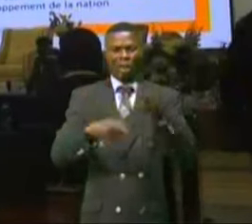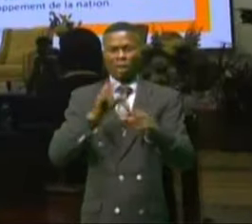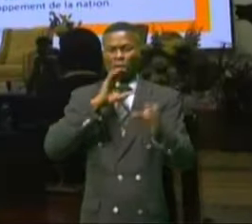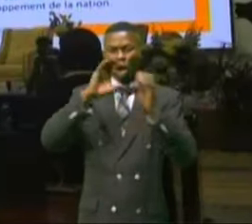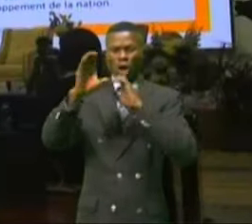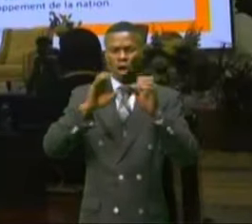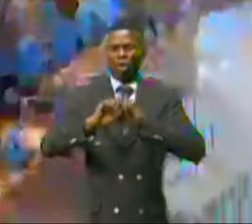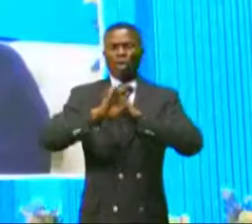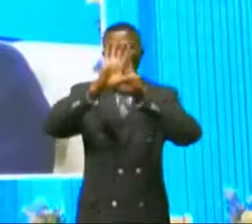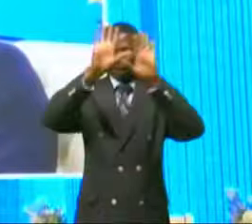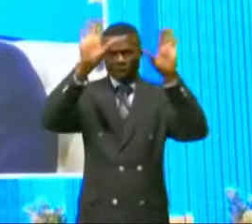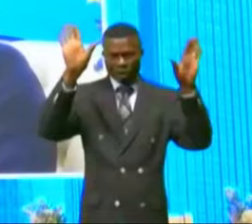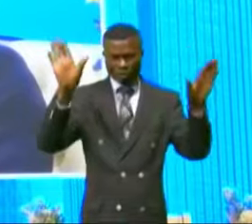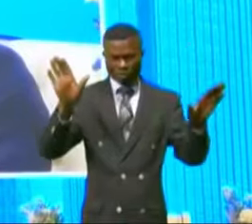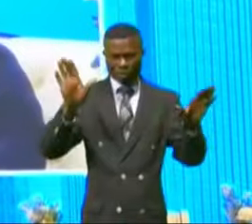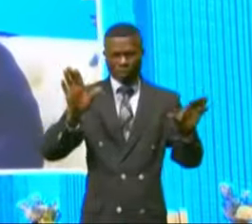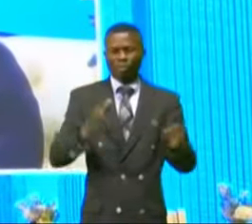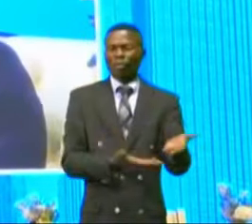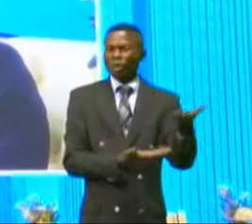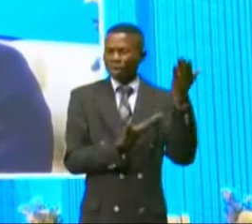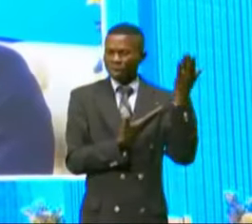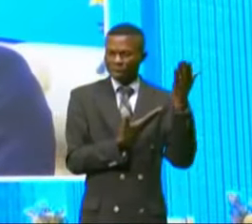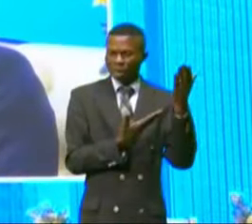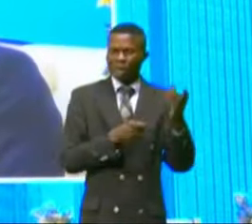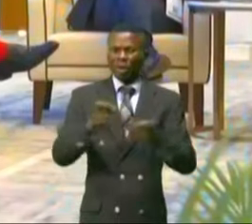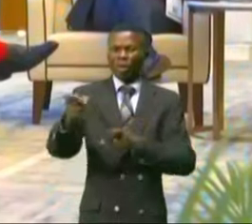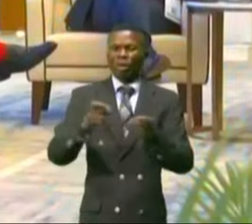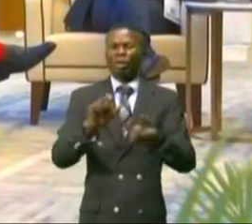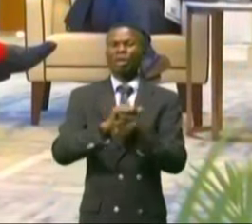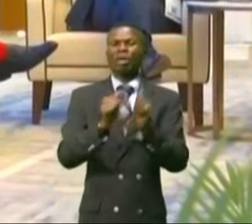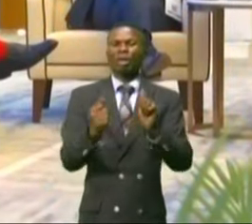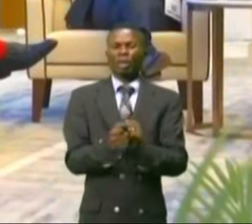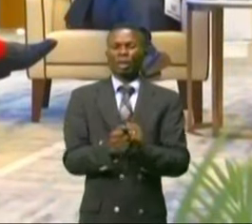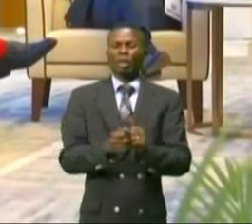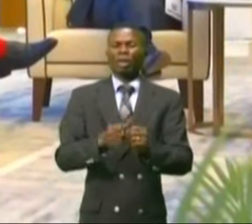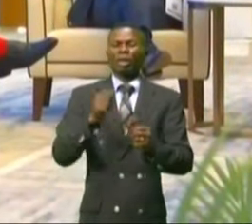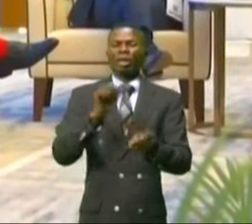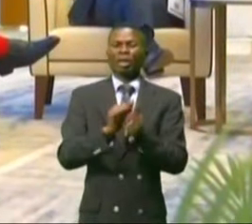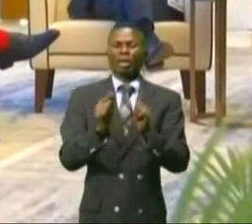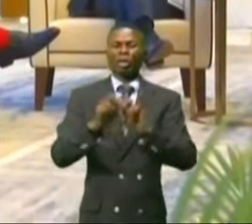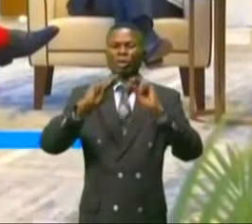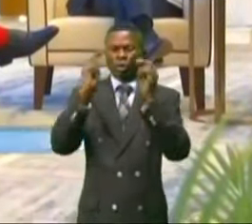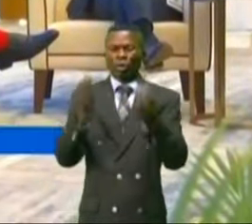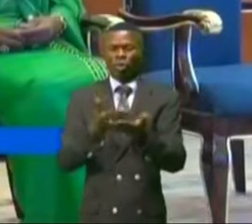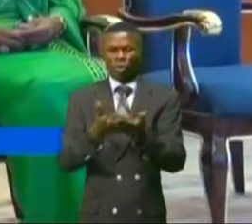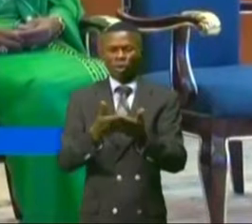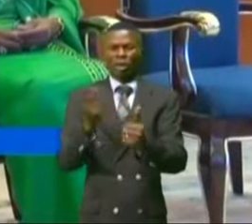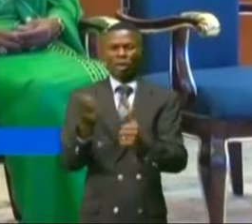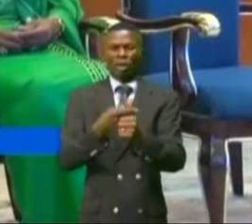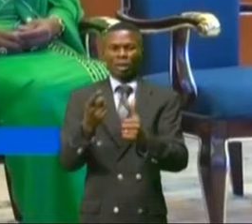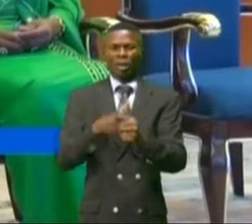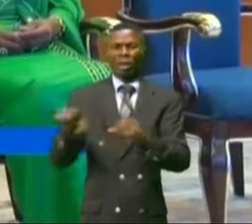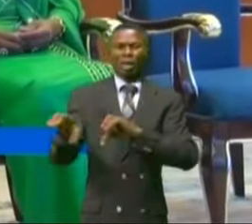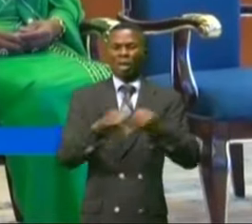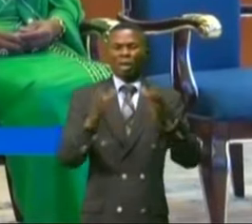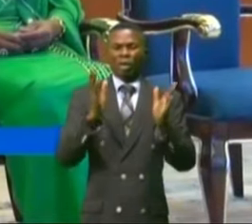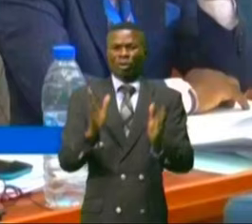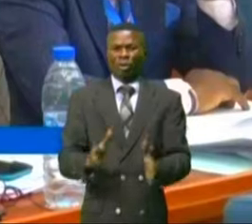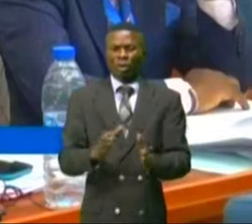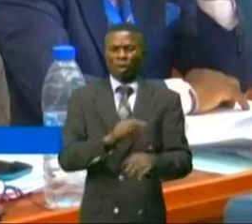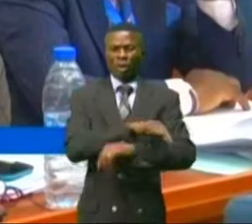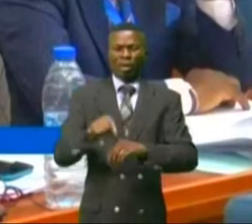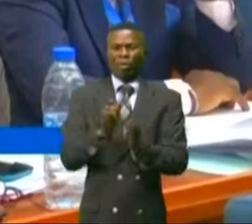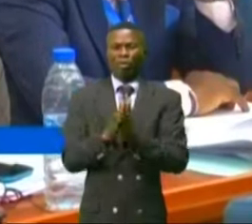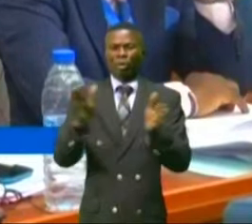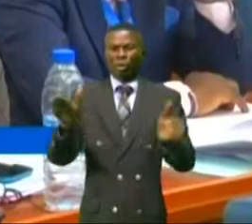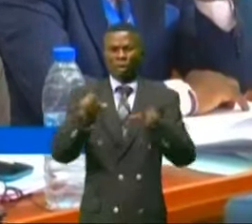communication transparente. Il est donc impérieux de gérer la question de la gestion des parties prenantes, entre autres les actionnaires, la direction